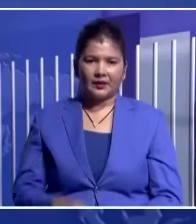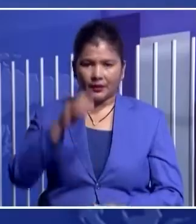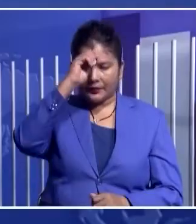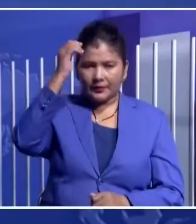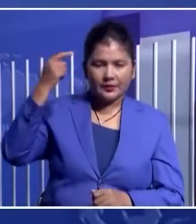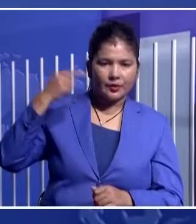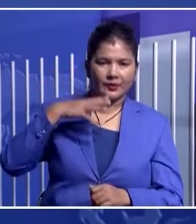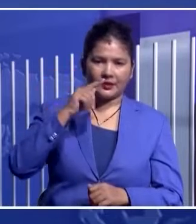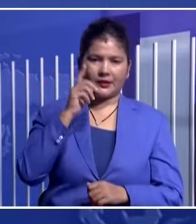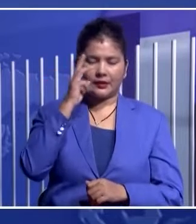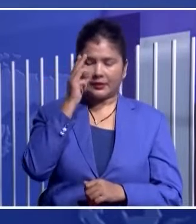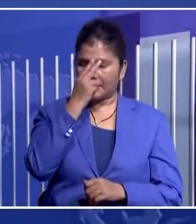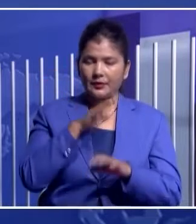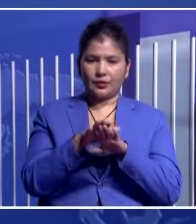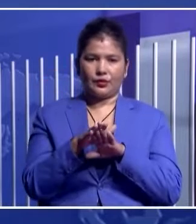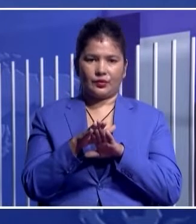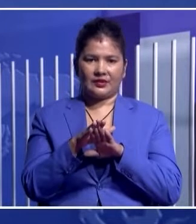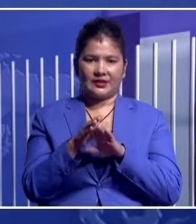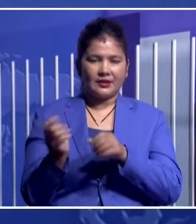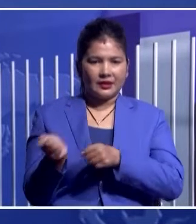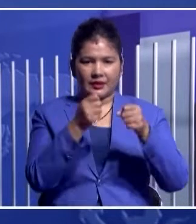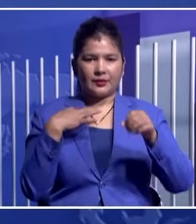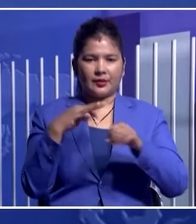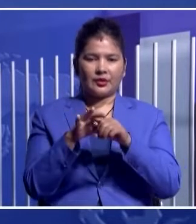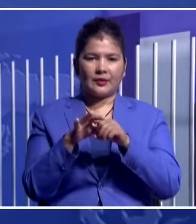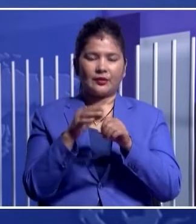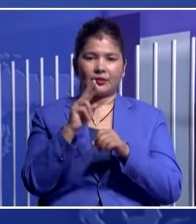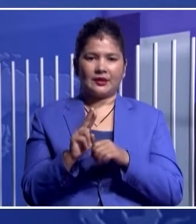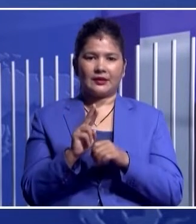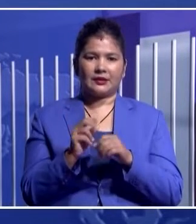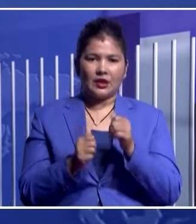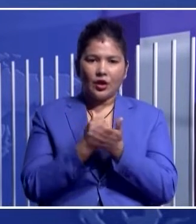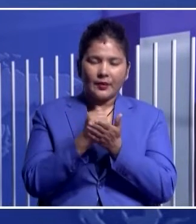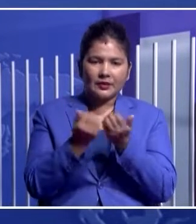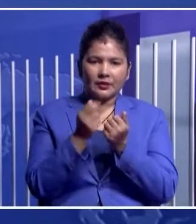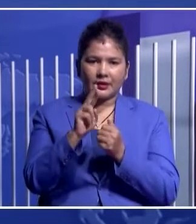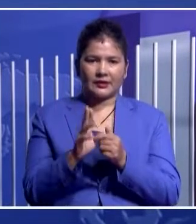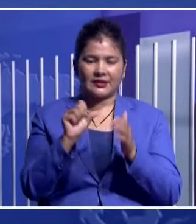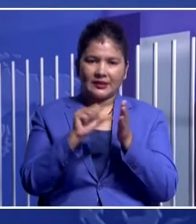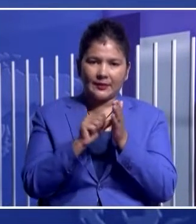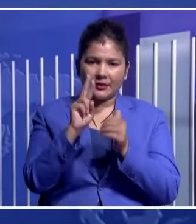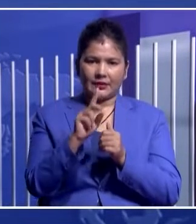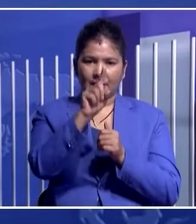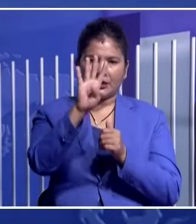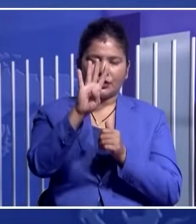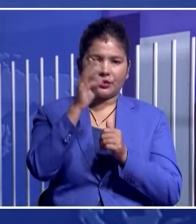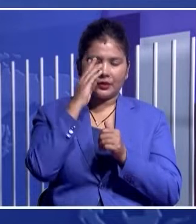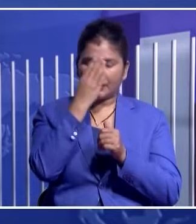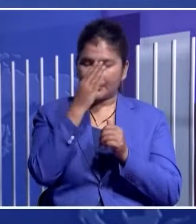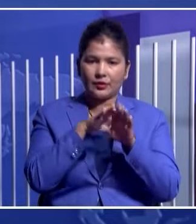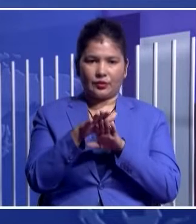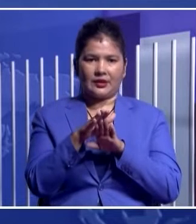पश्चिम नवलपरासीका दृष्टिविहीनहरू क्रिकेट प्रतियोगितामा सहभागी हुनका लागि अभ्यास गरिरहेका छन्। जिल्लामा रहेका 14 जना